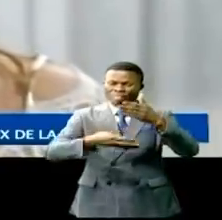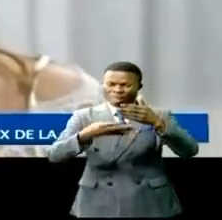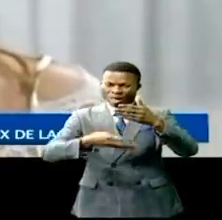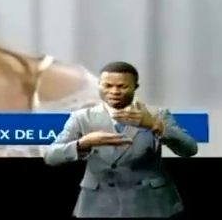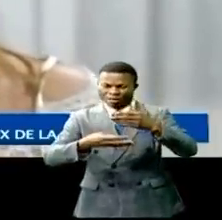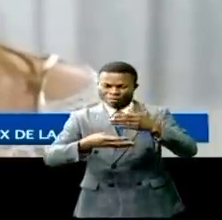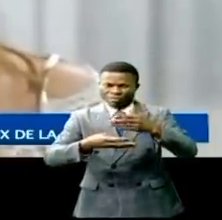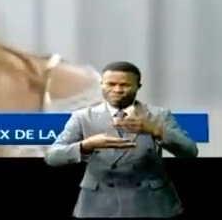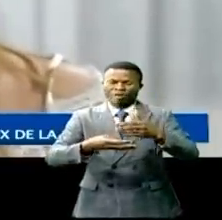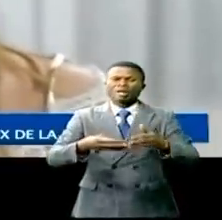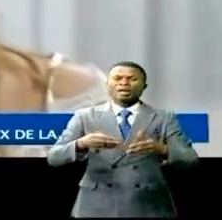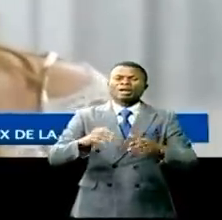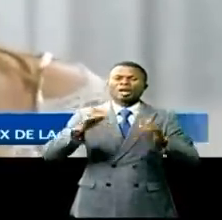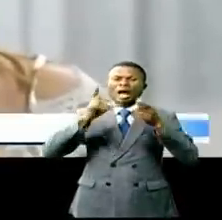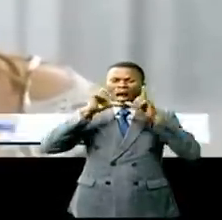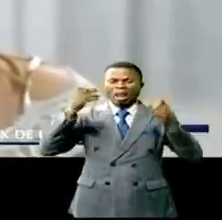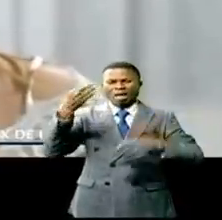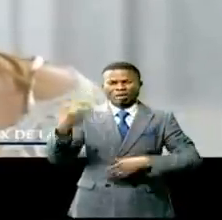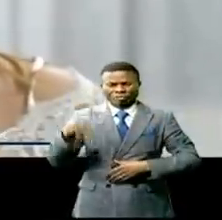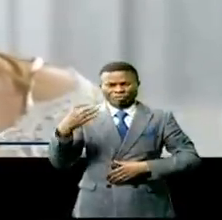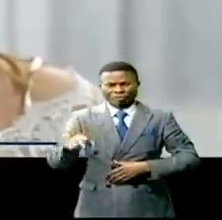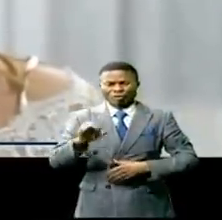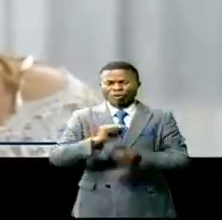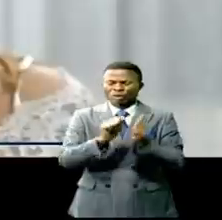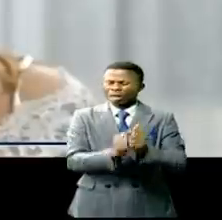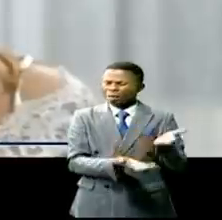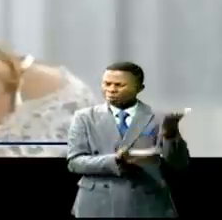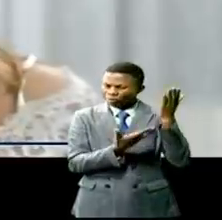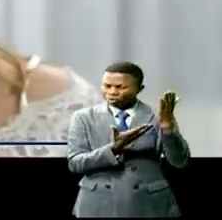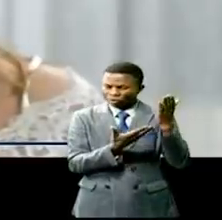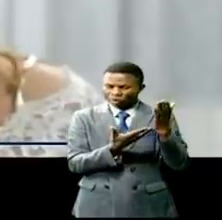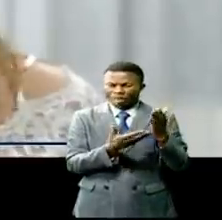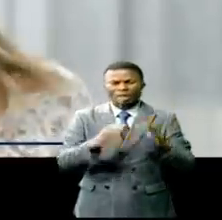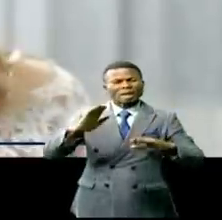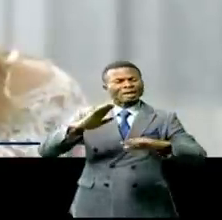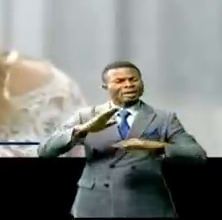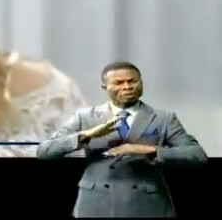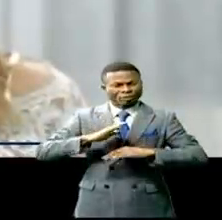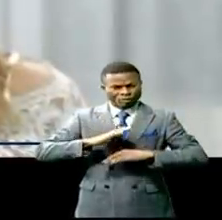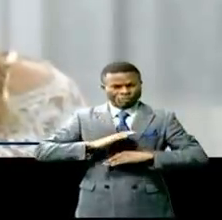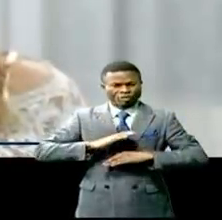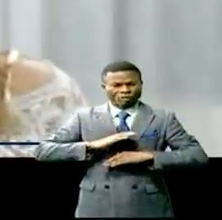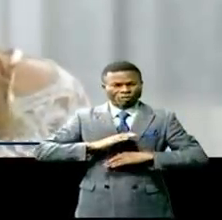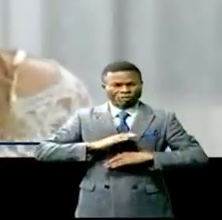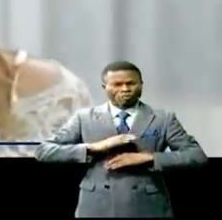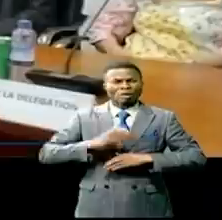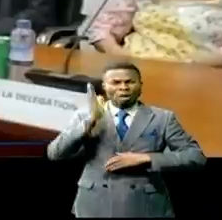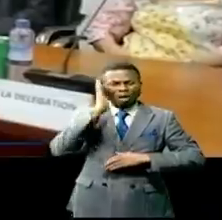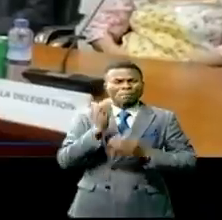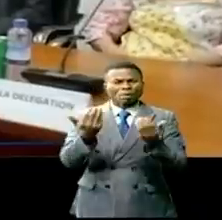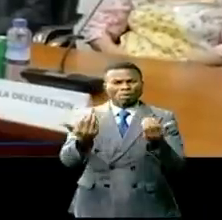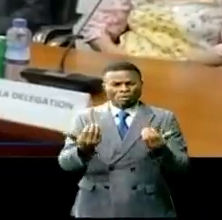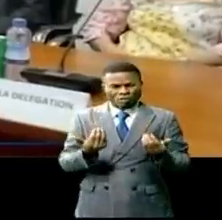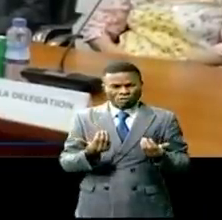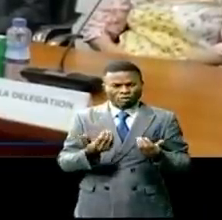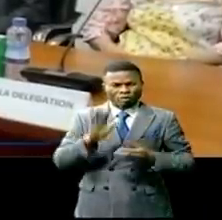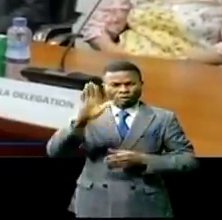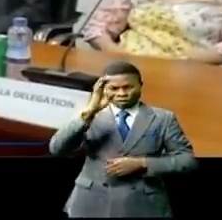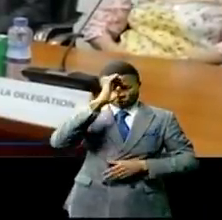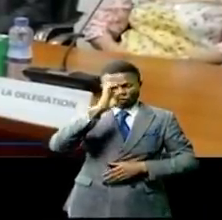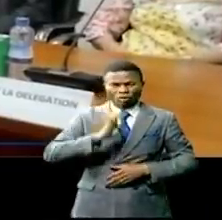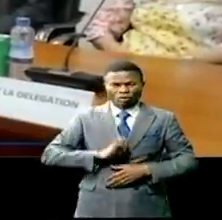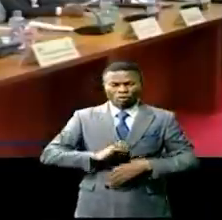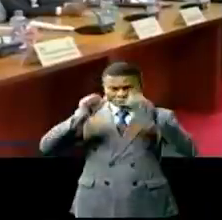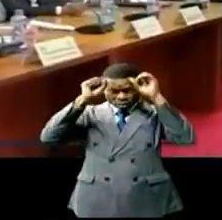vraiment des échéanciers pour pouvoir vraiment répondre à la volonté de son excellence le